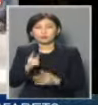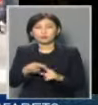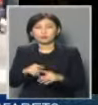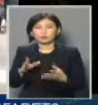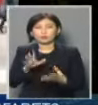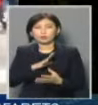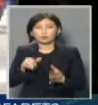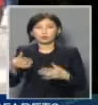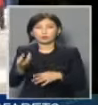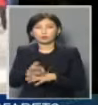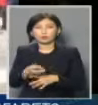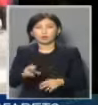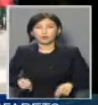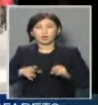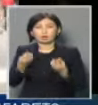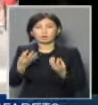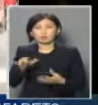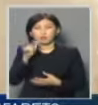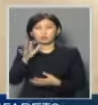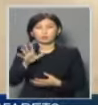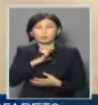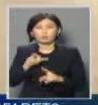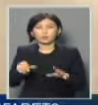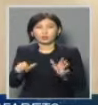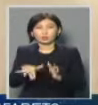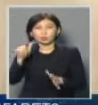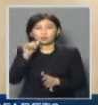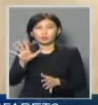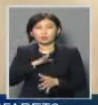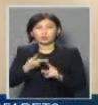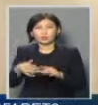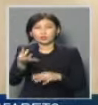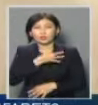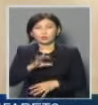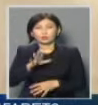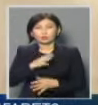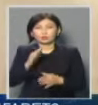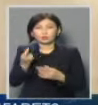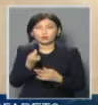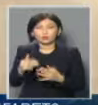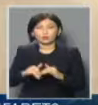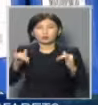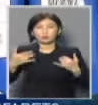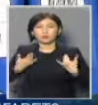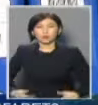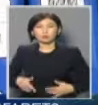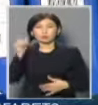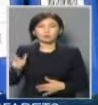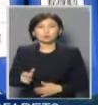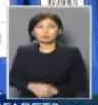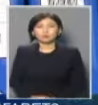от нагретого табака опаснее обычного. То есть электронные сигареты при их использовании постепенно разрушают организм